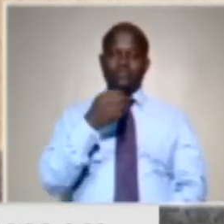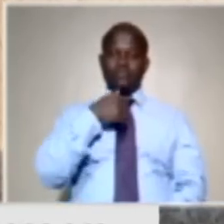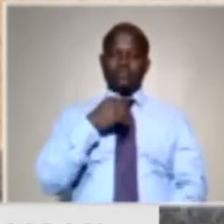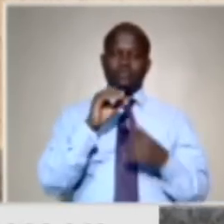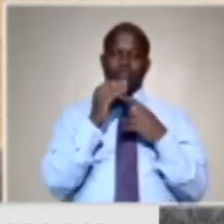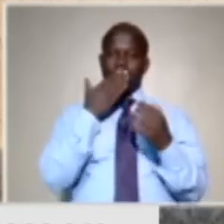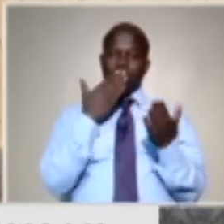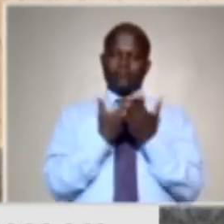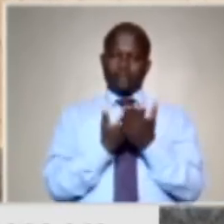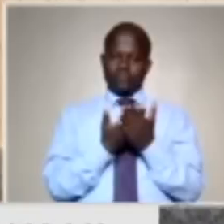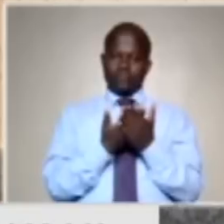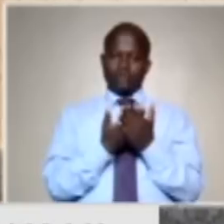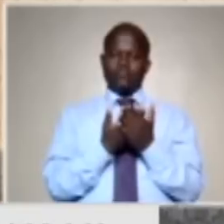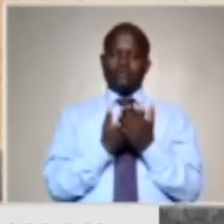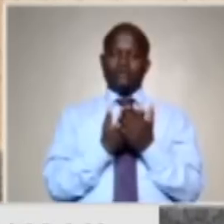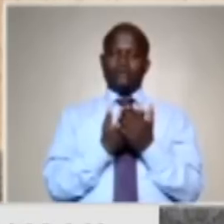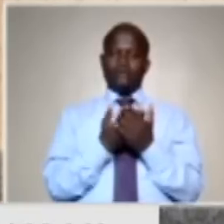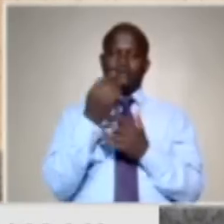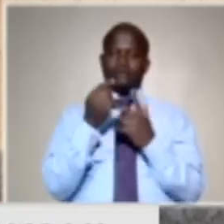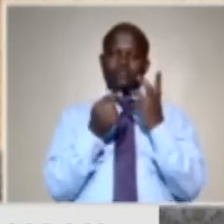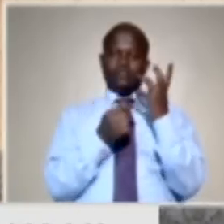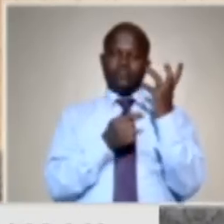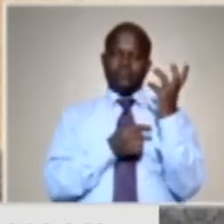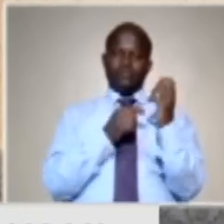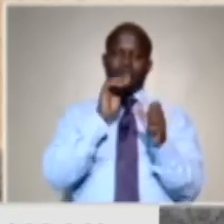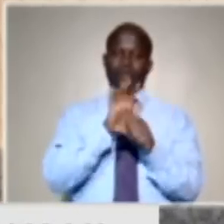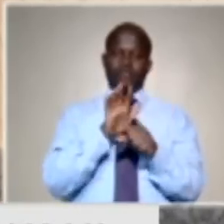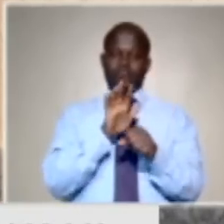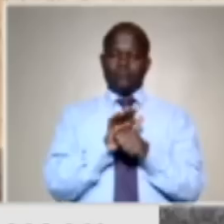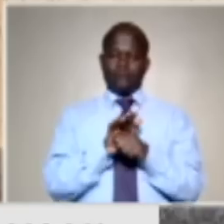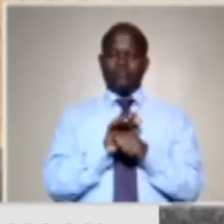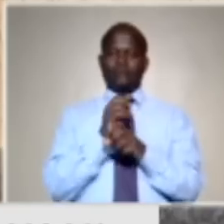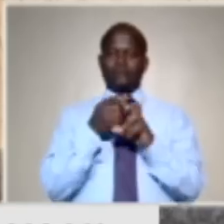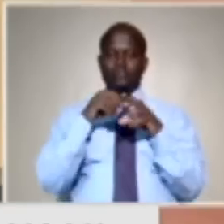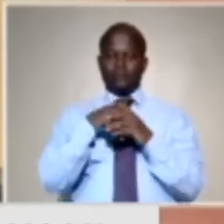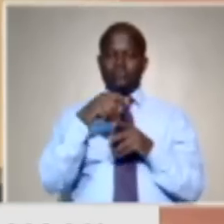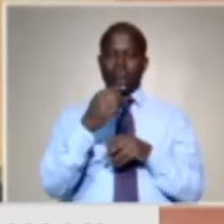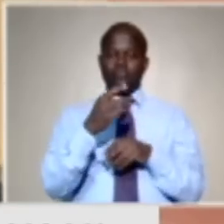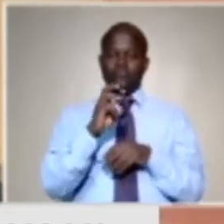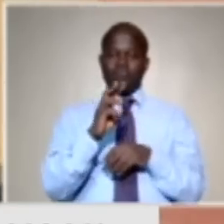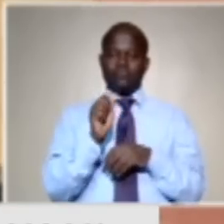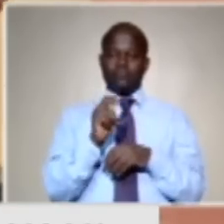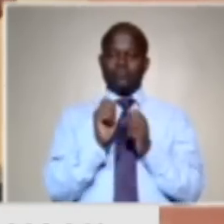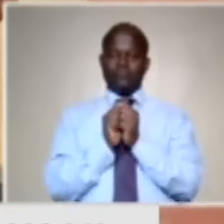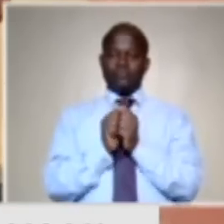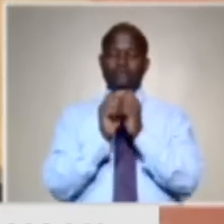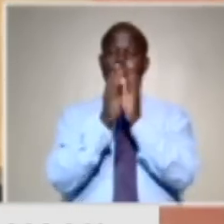imico myiza ibintu mbega byinshi abikura muri Korani iki gitabo